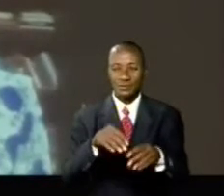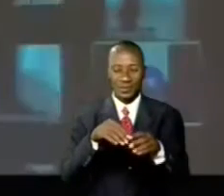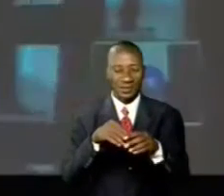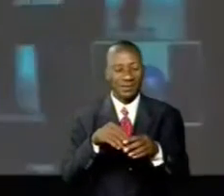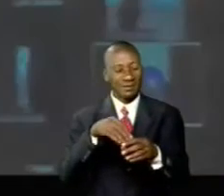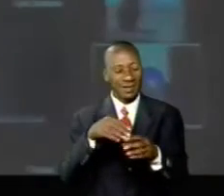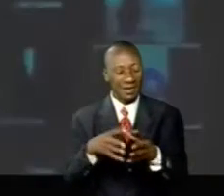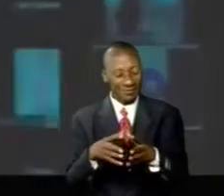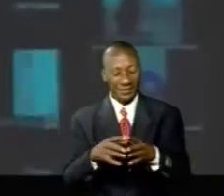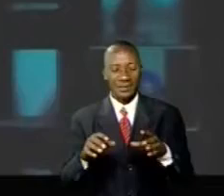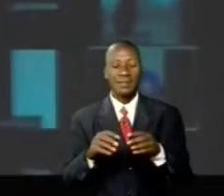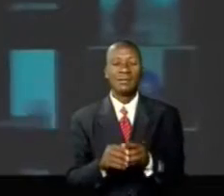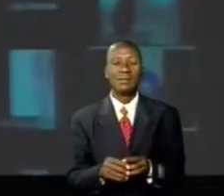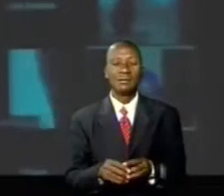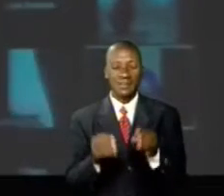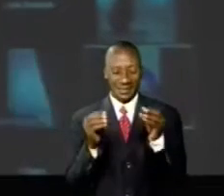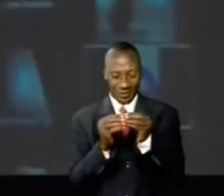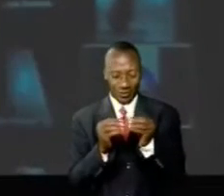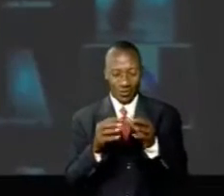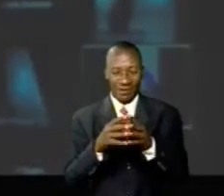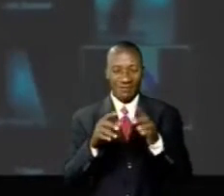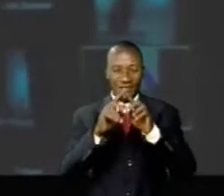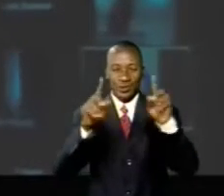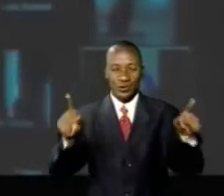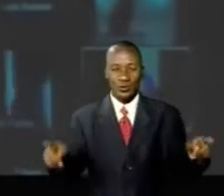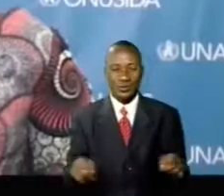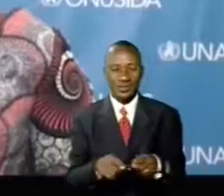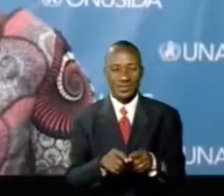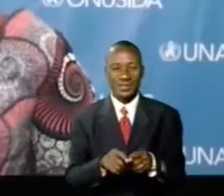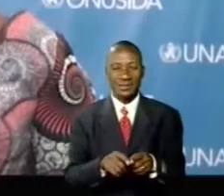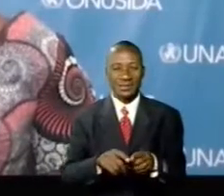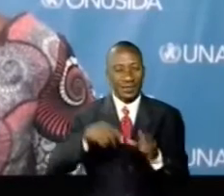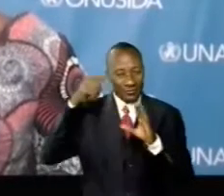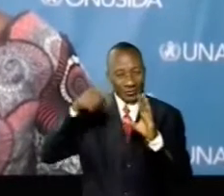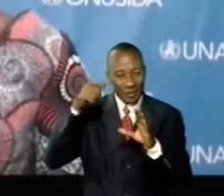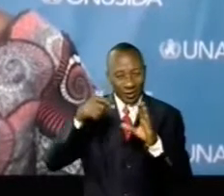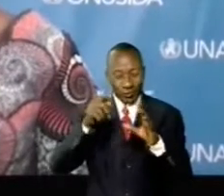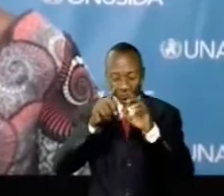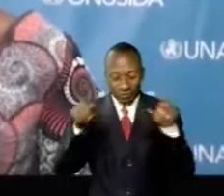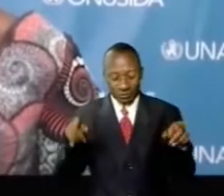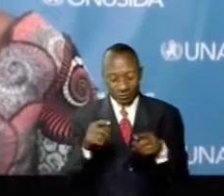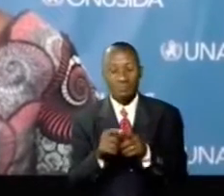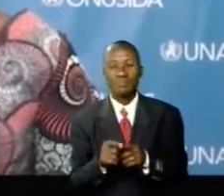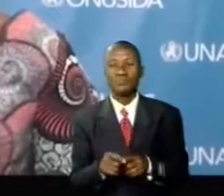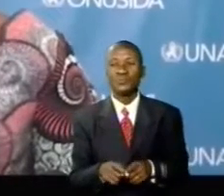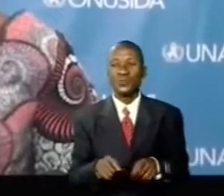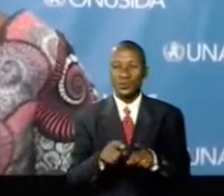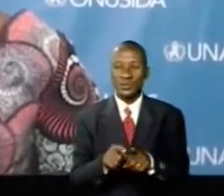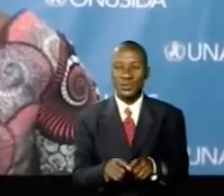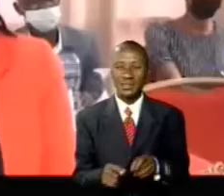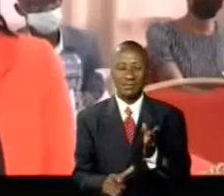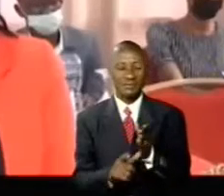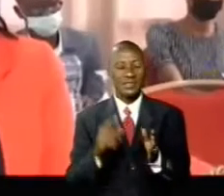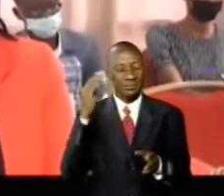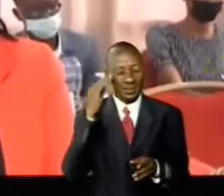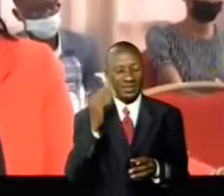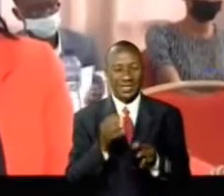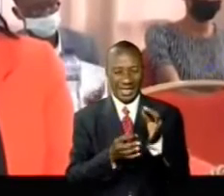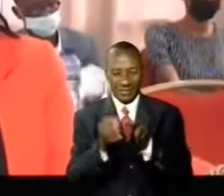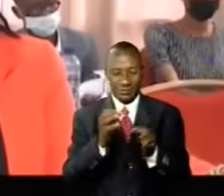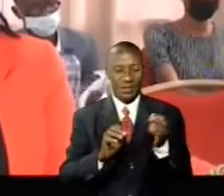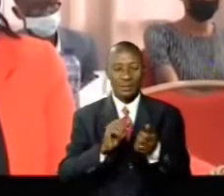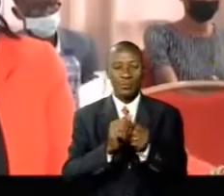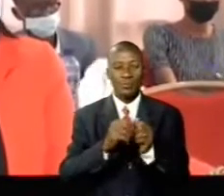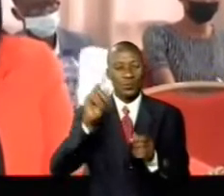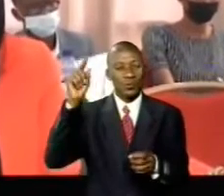visioconférence. Par la suite, la ministre d'État, ministre du Genre, Enfants et Familles, Béatrice Lomeya, a décliné la politique gouvernementale